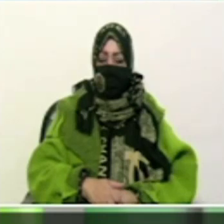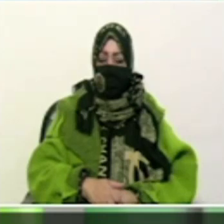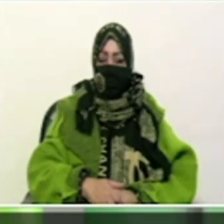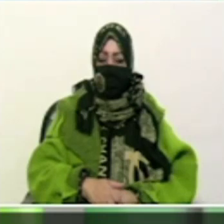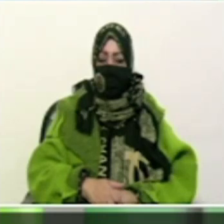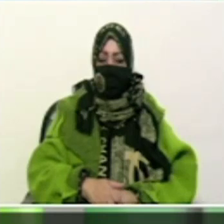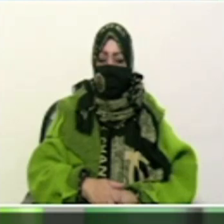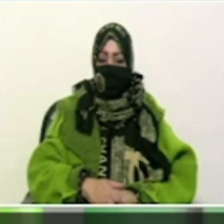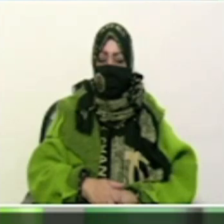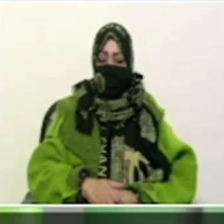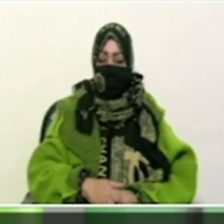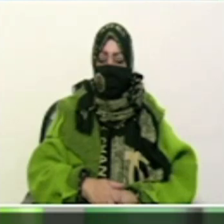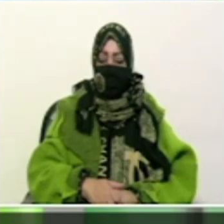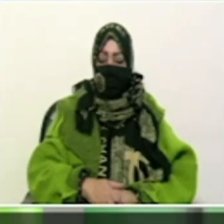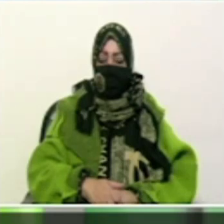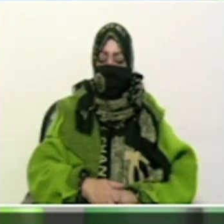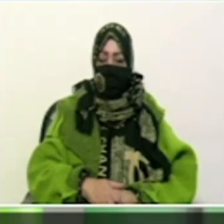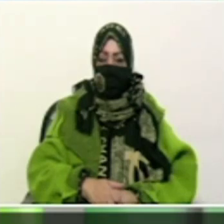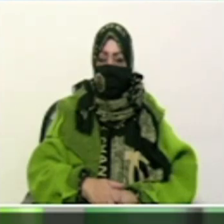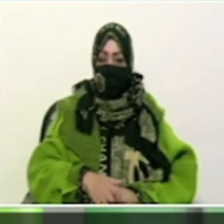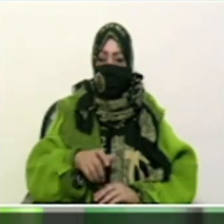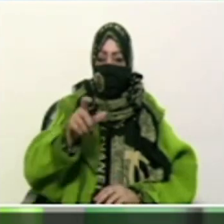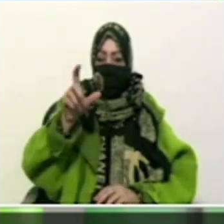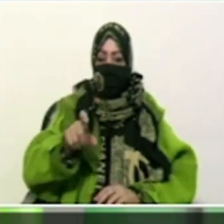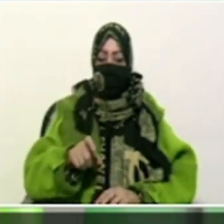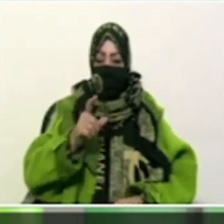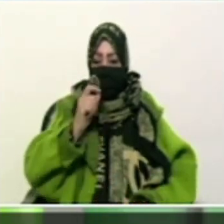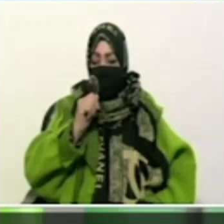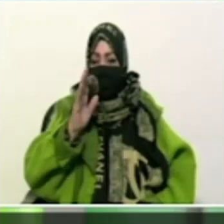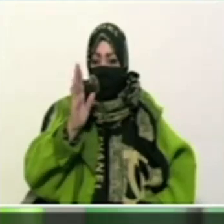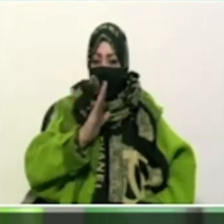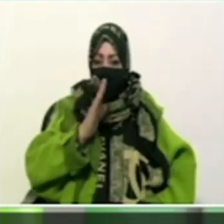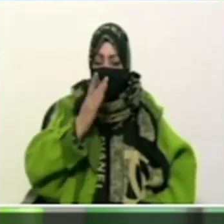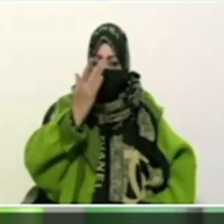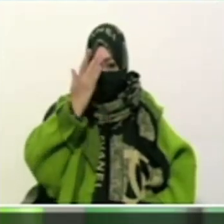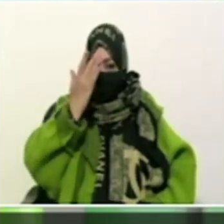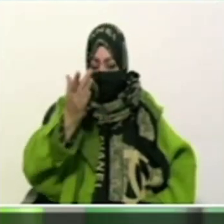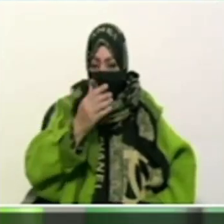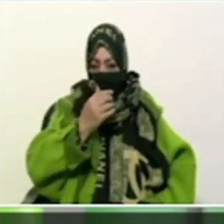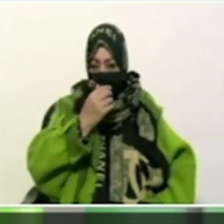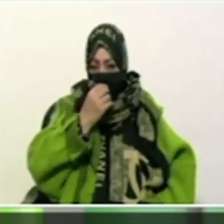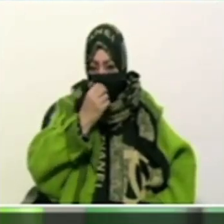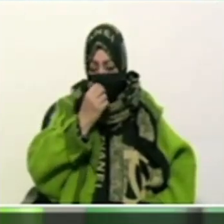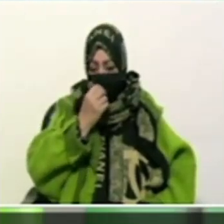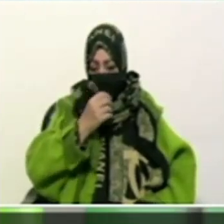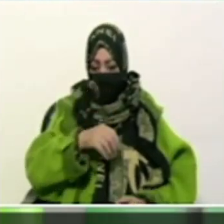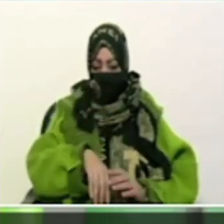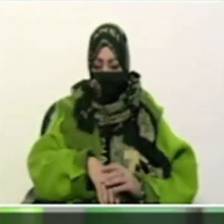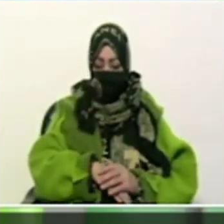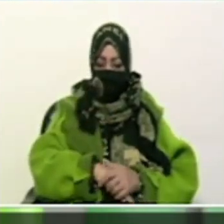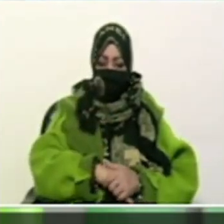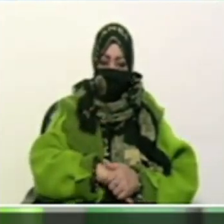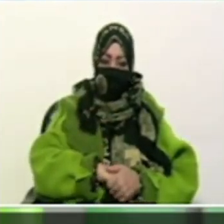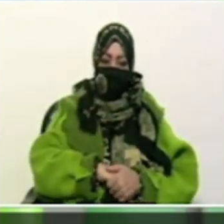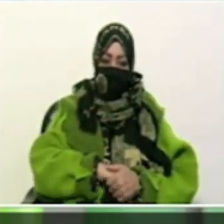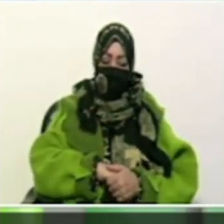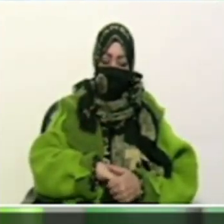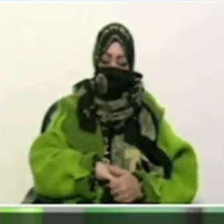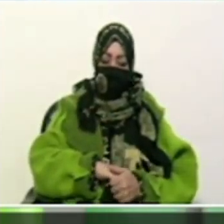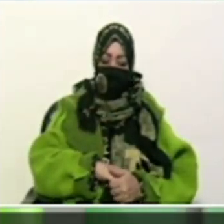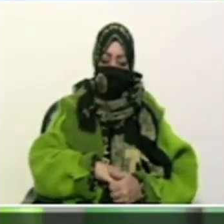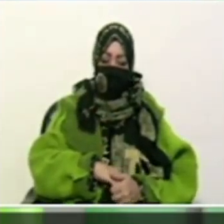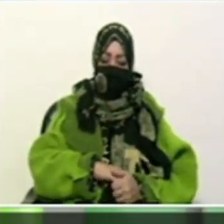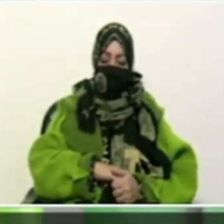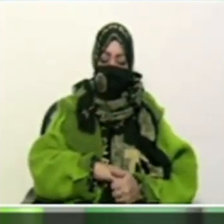ورثه يعني عندي اخوت من الام واخوت من الاب وام، بس هذا الورثه الموجودين. نعم